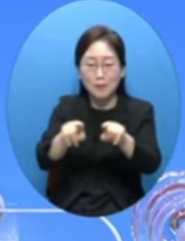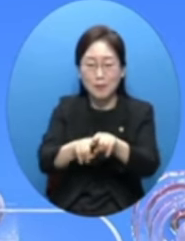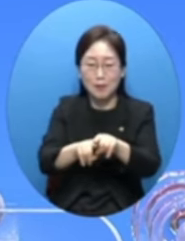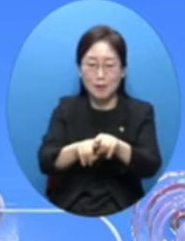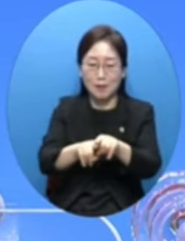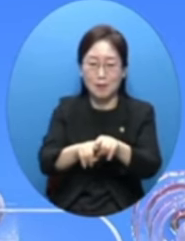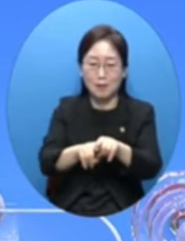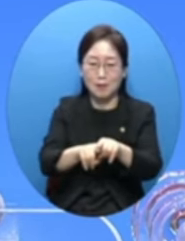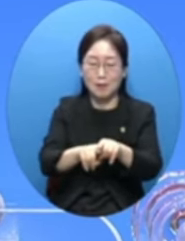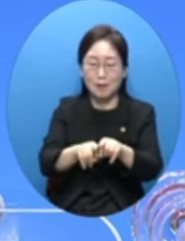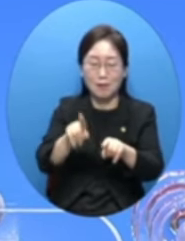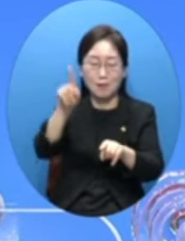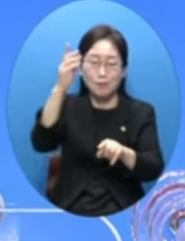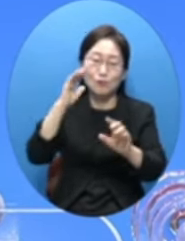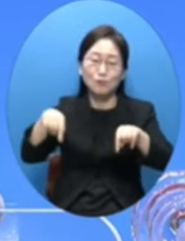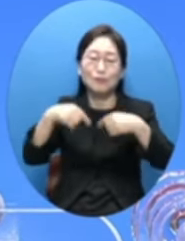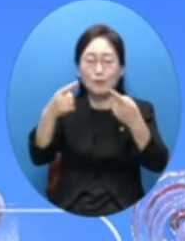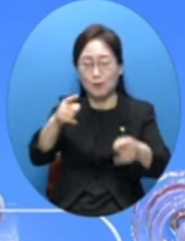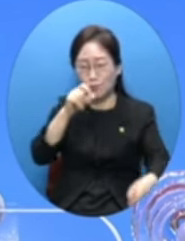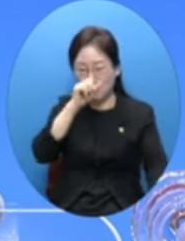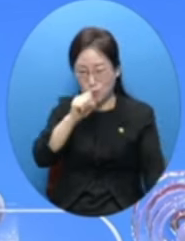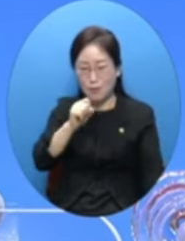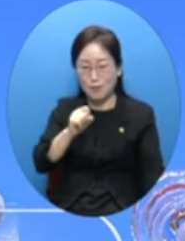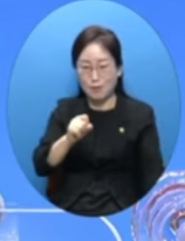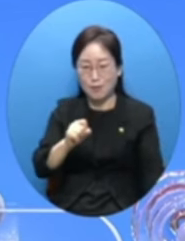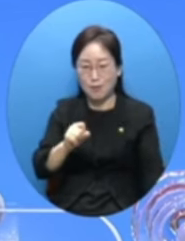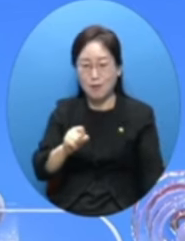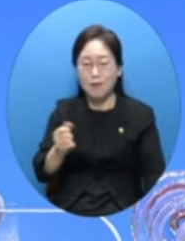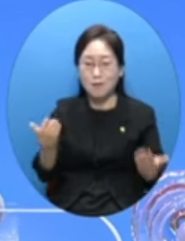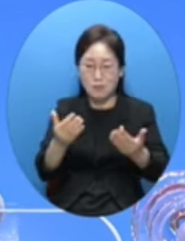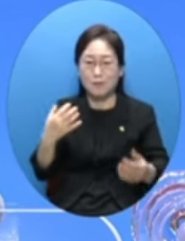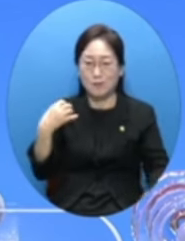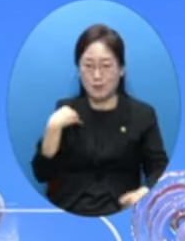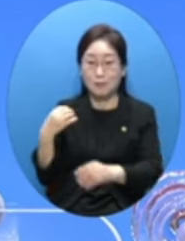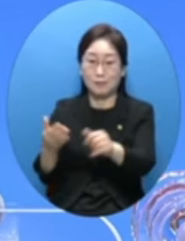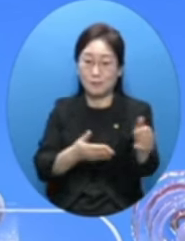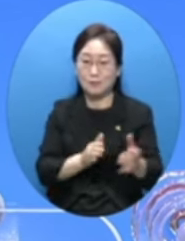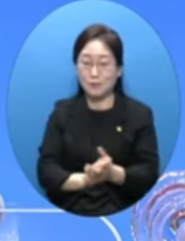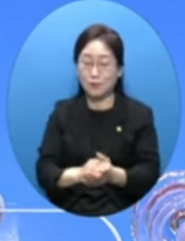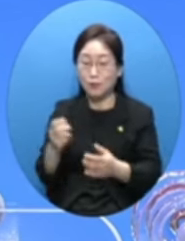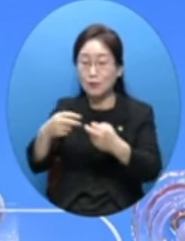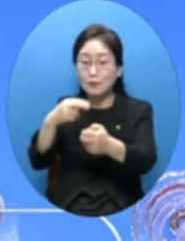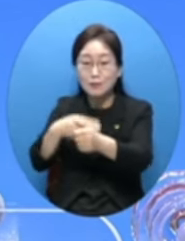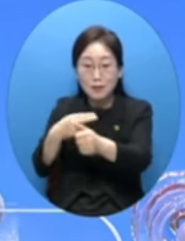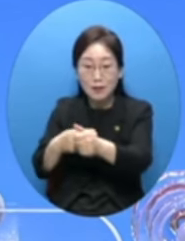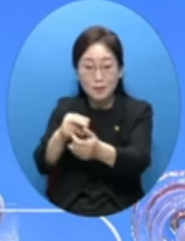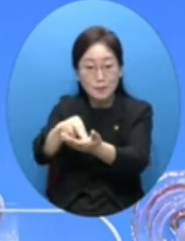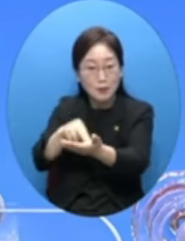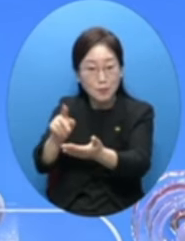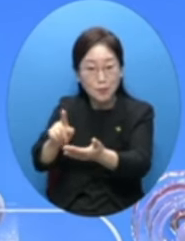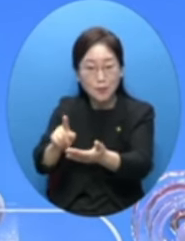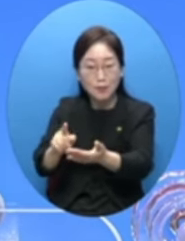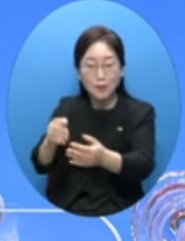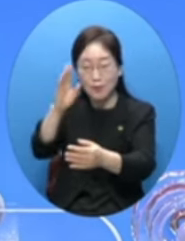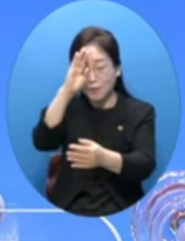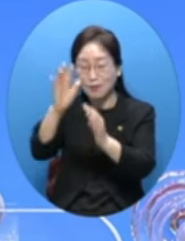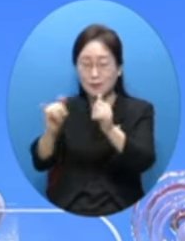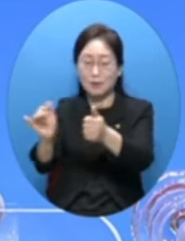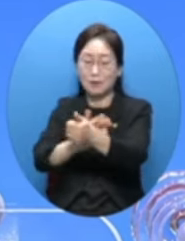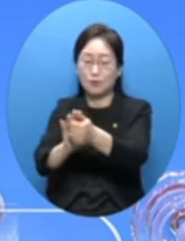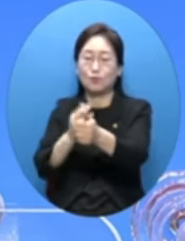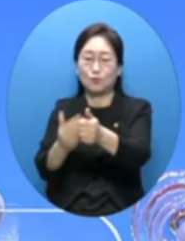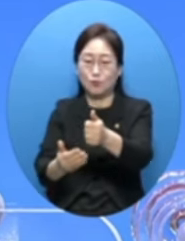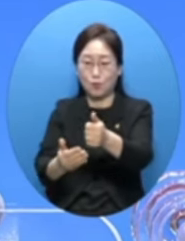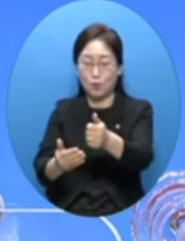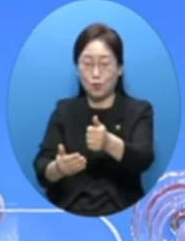있도록 직장 선교사의 삶을 잘 감당해야 되는 것입니다. 의사는 환자를 고치면서